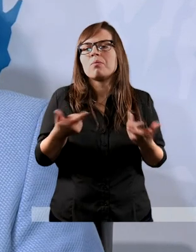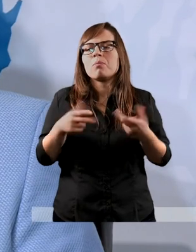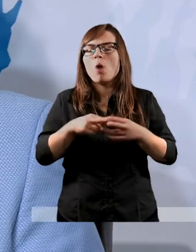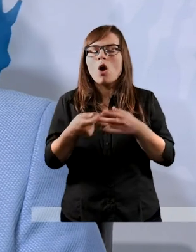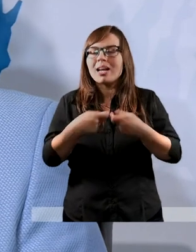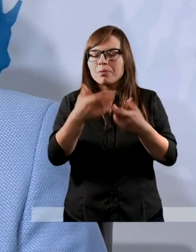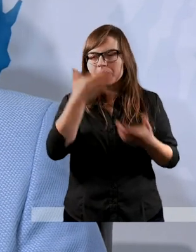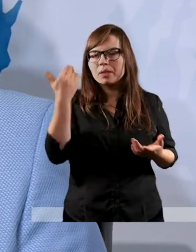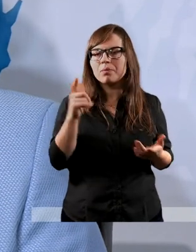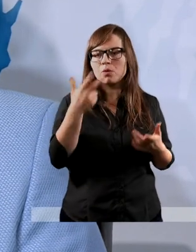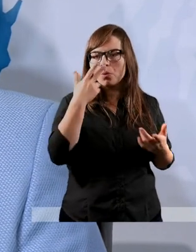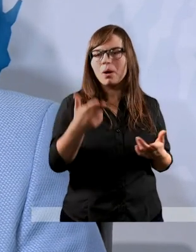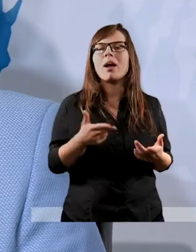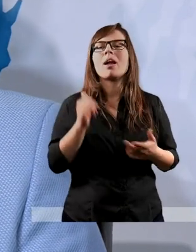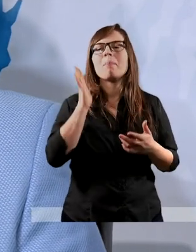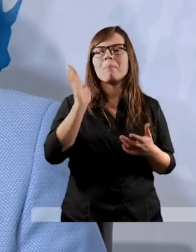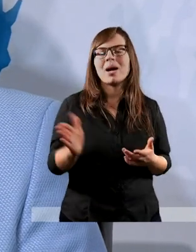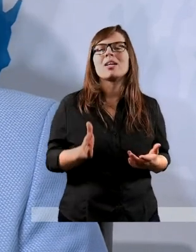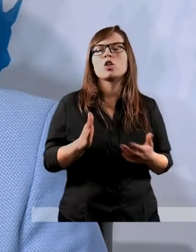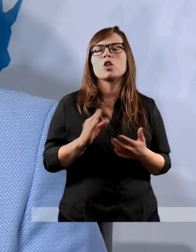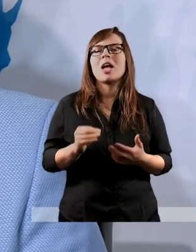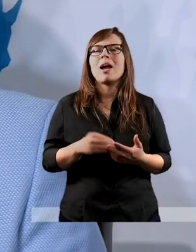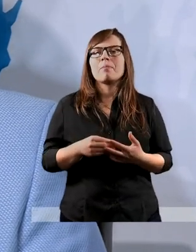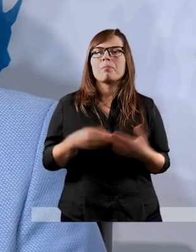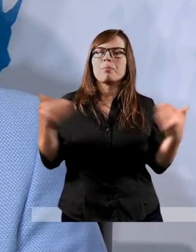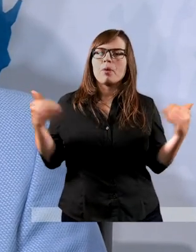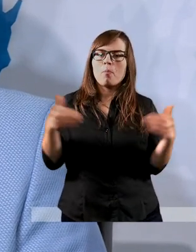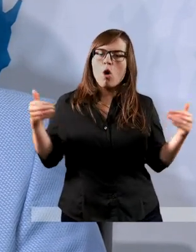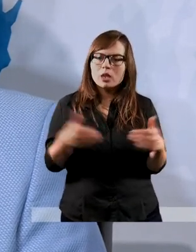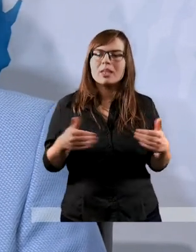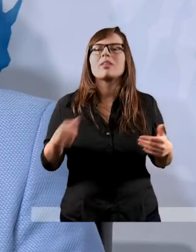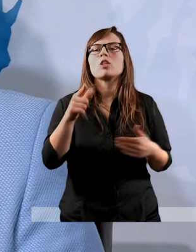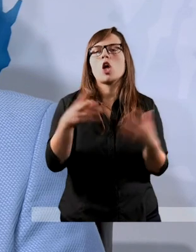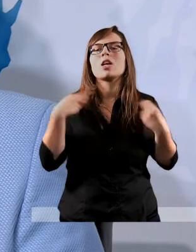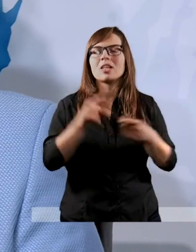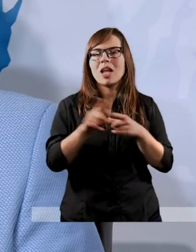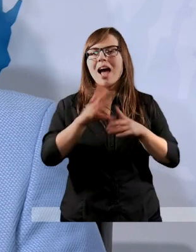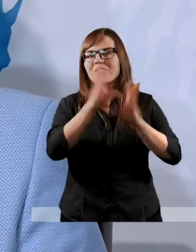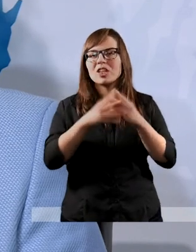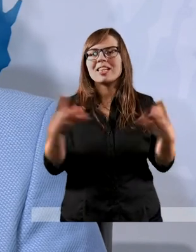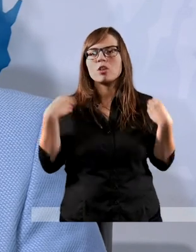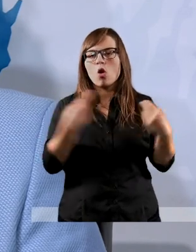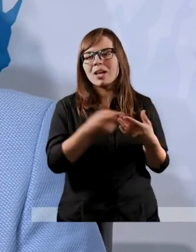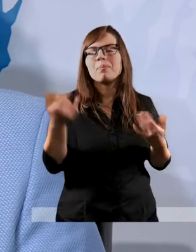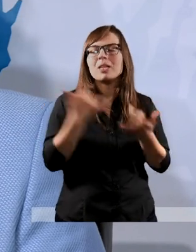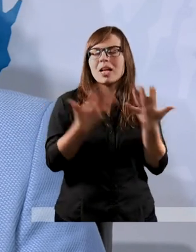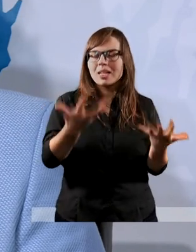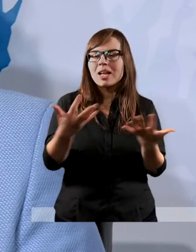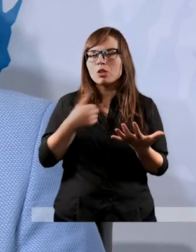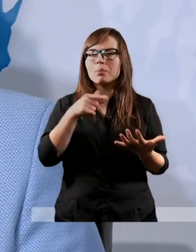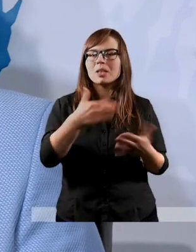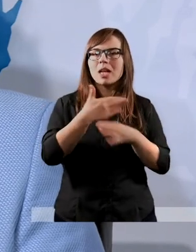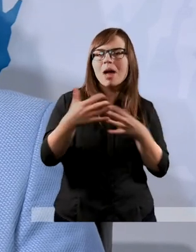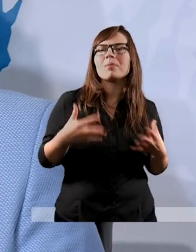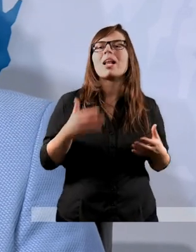jeden z projektów, gdzie to Pismo Święte będzie możliwie dostępne dla wszystkich. Więc jeżeli chcesz nas